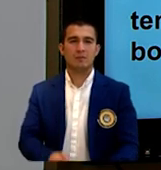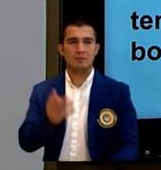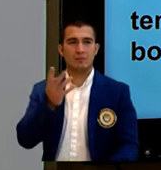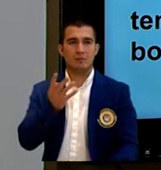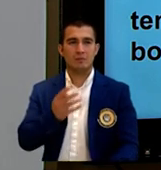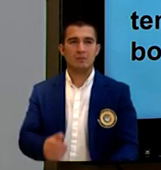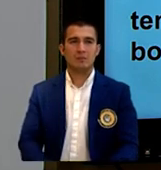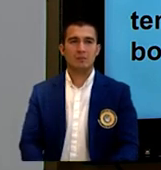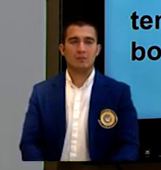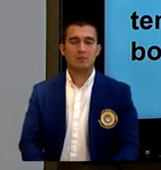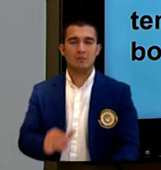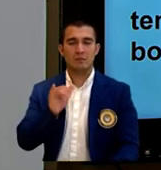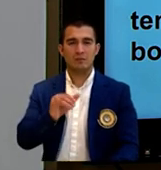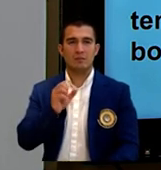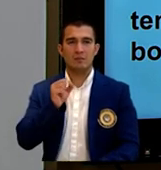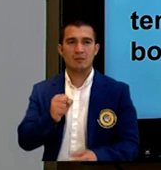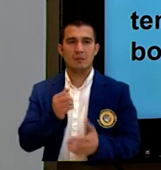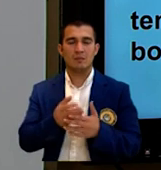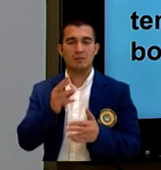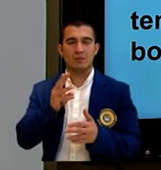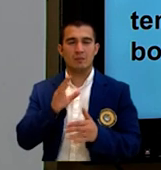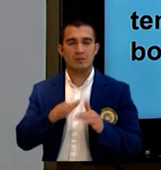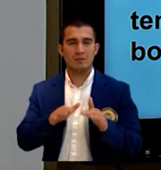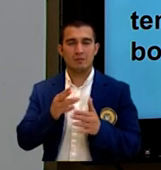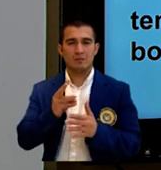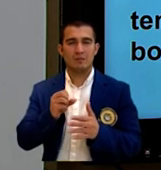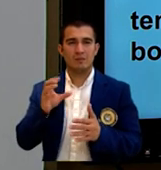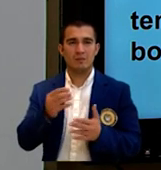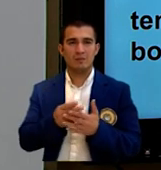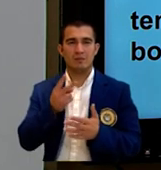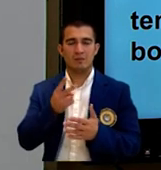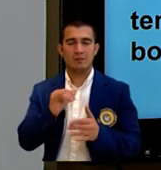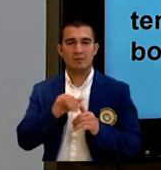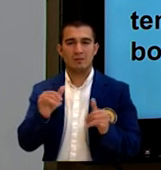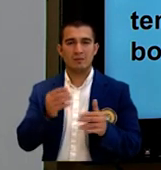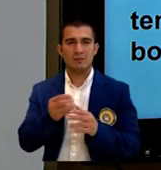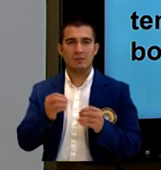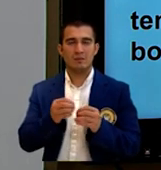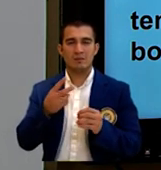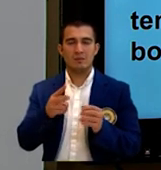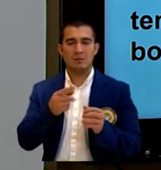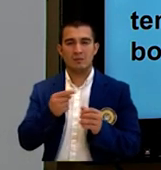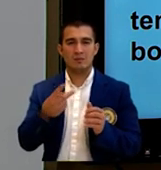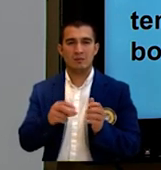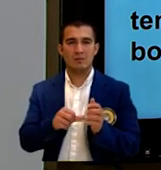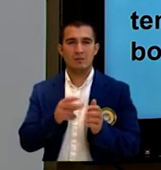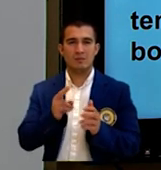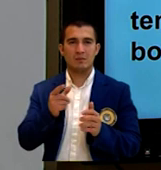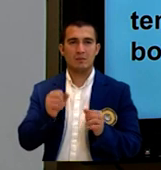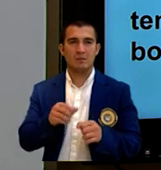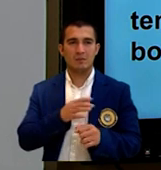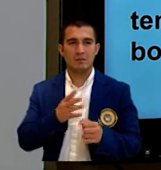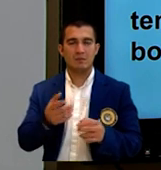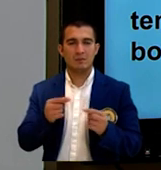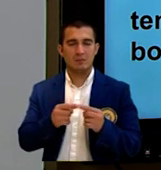To'rtinchisi, uglerod atomining massasini 2 ko'paytirib 10 darajasi minus 26 kg'ga teng deb